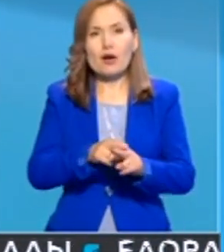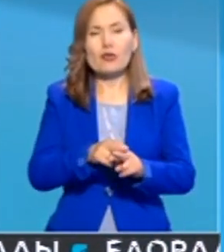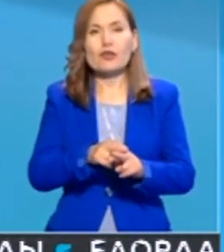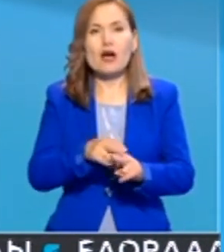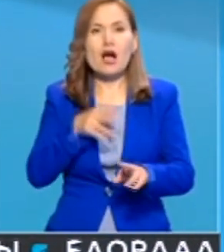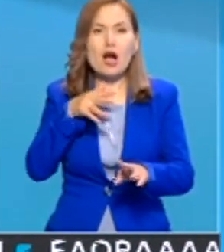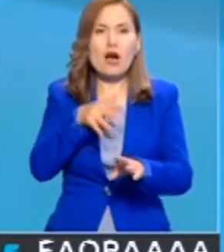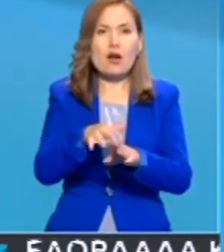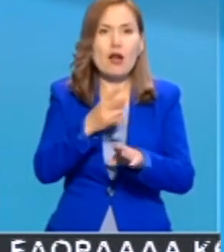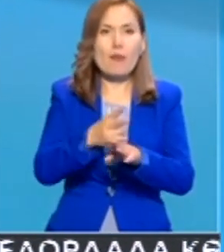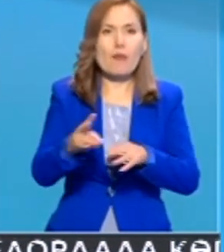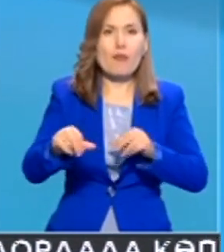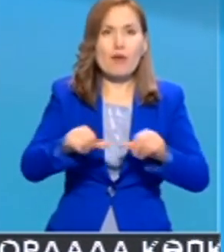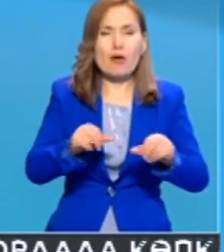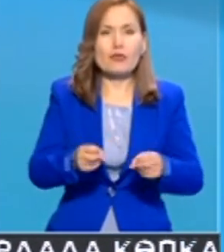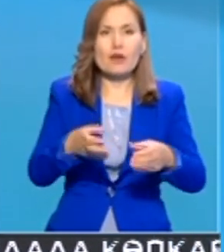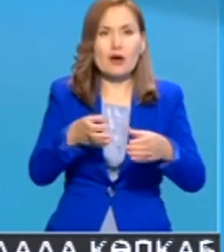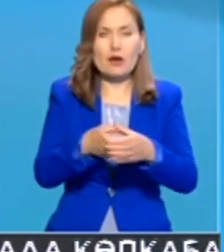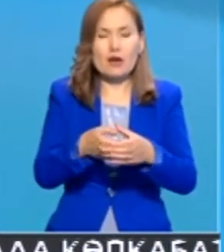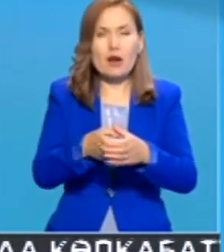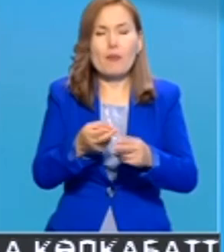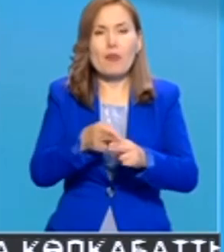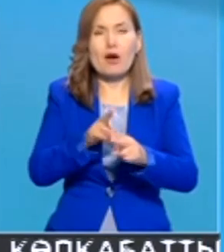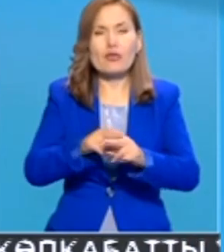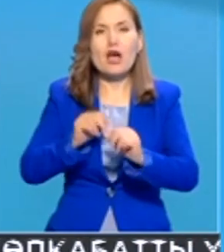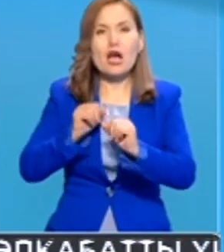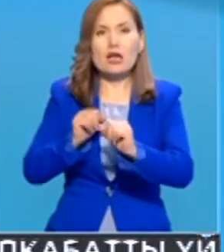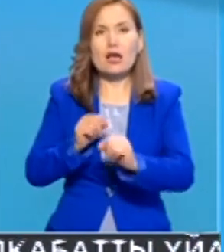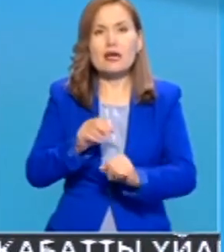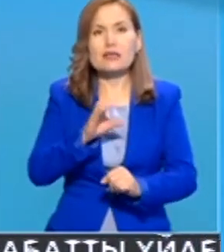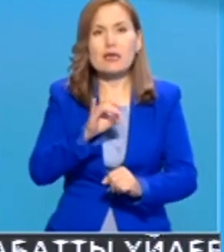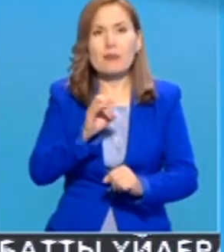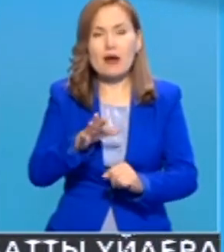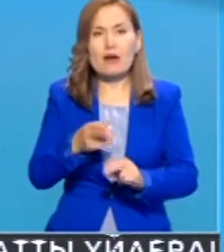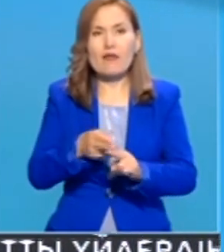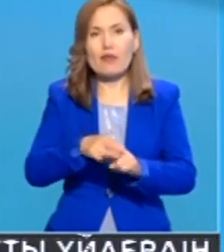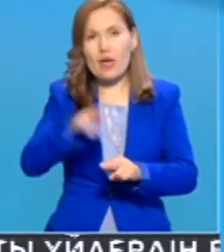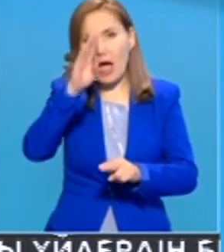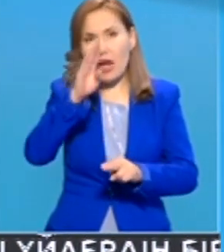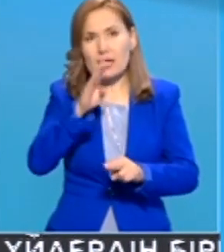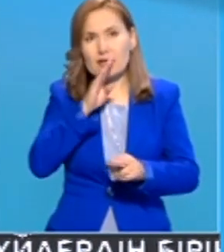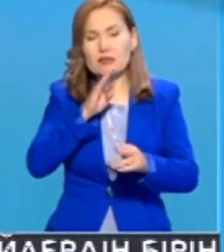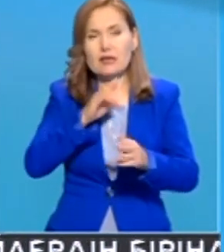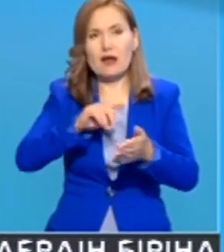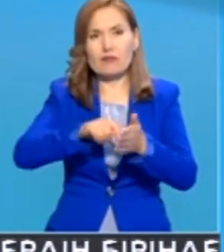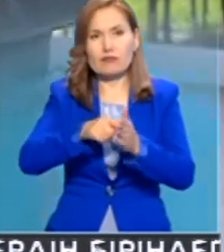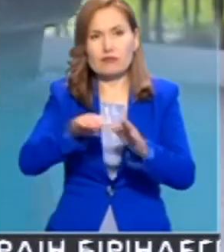кезінде террористерге тойтарыс беріп қаза болған Досбол Сапаровтың әкесіне автокөлік кілті табысталды.